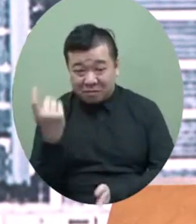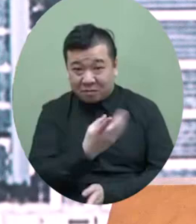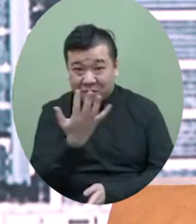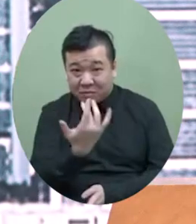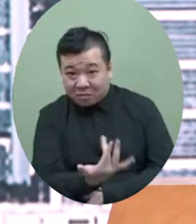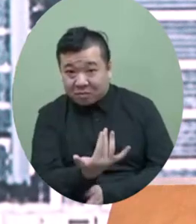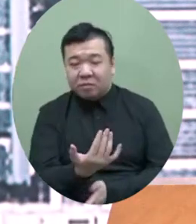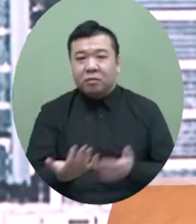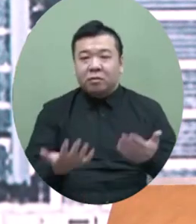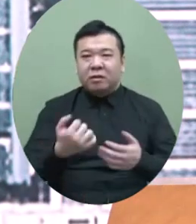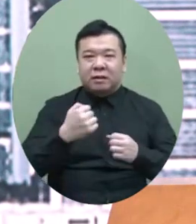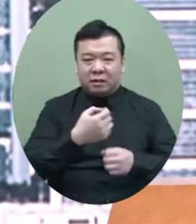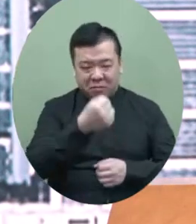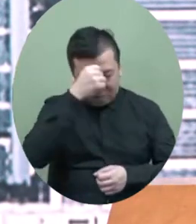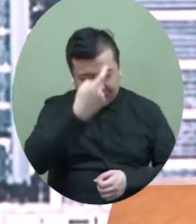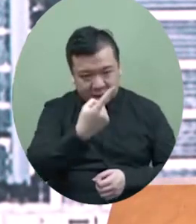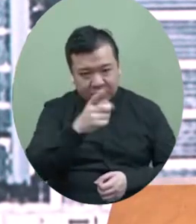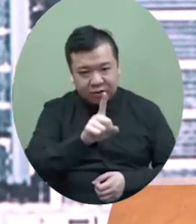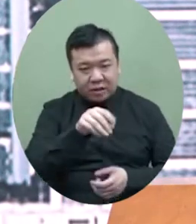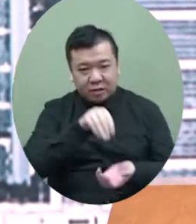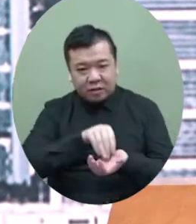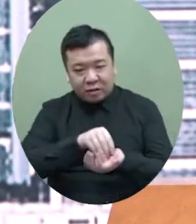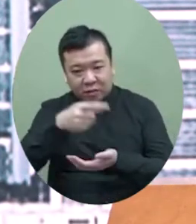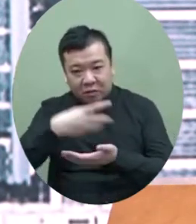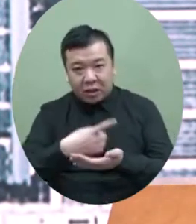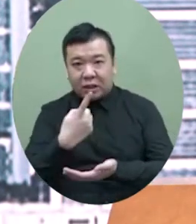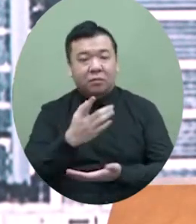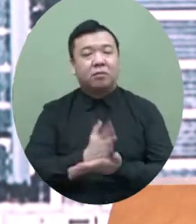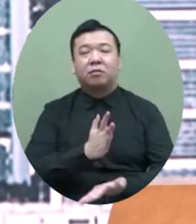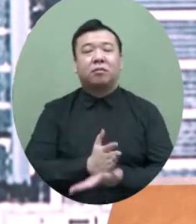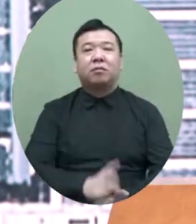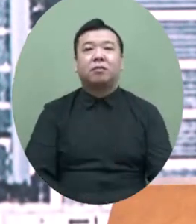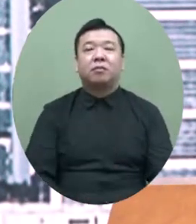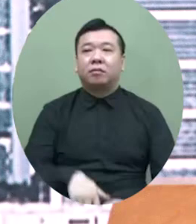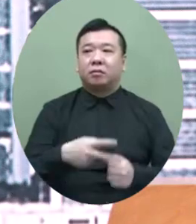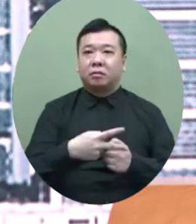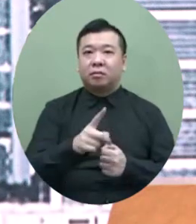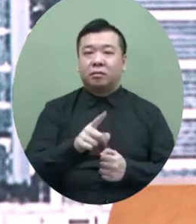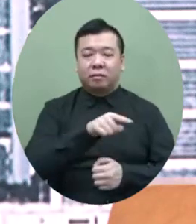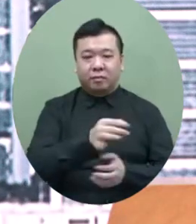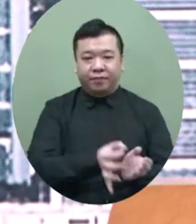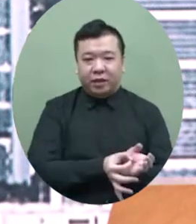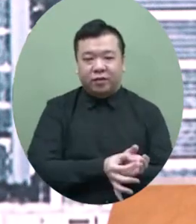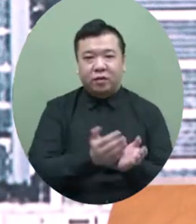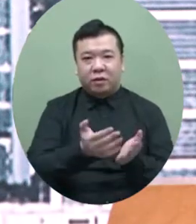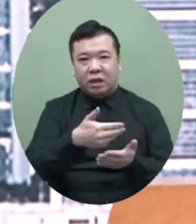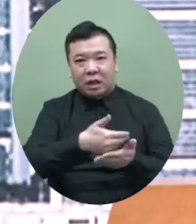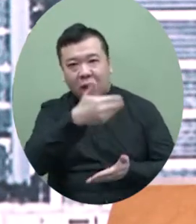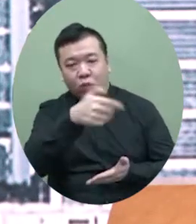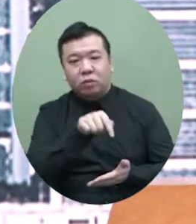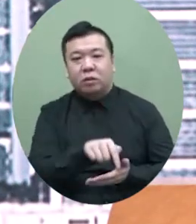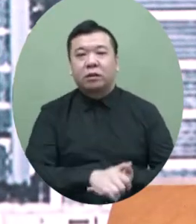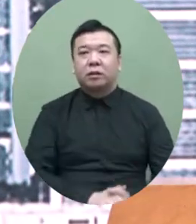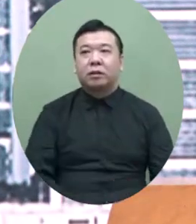案為一個唯一甚至係決定性嘅標準。第二個因素係環境同埋樓宇嘅因素